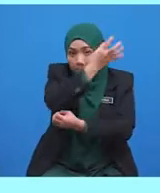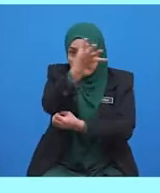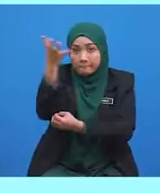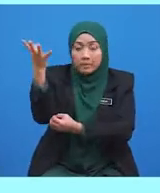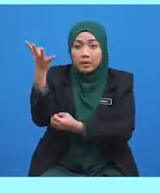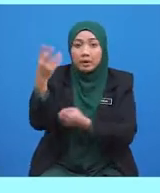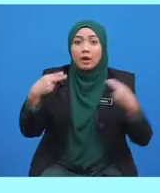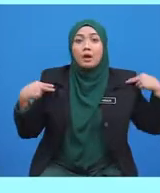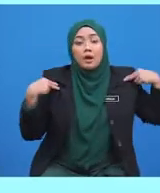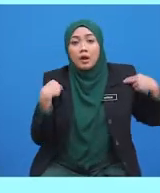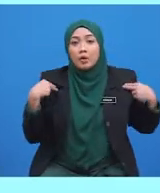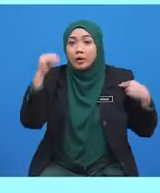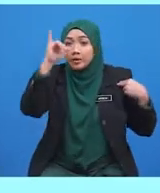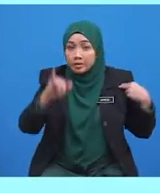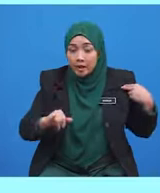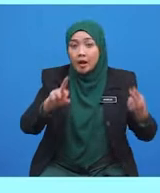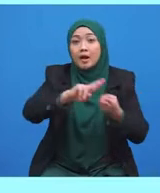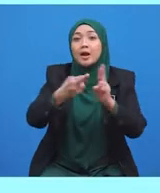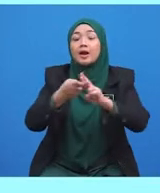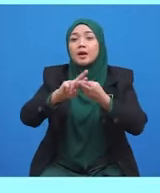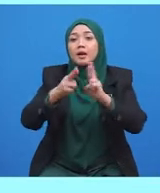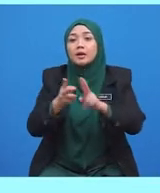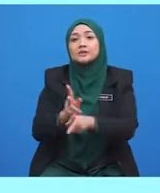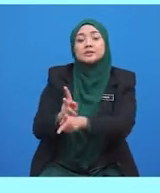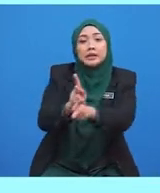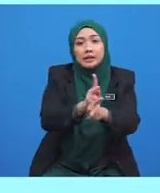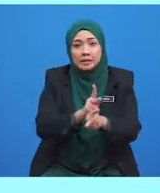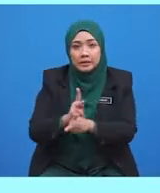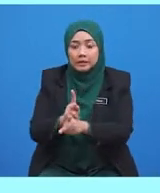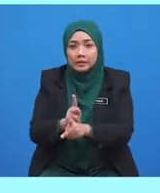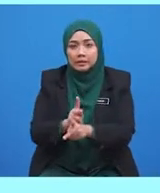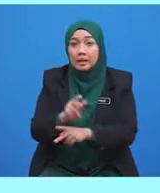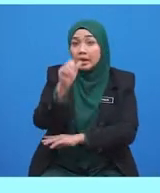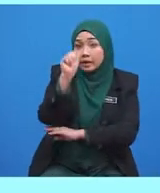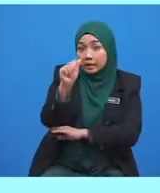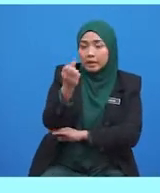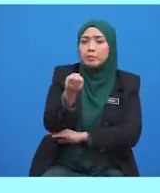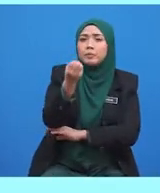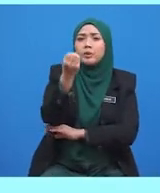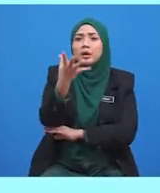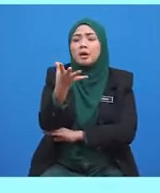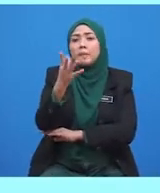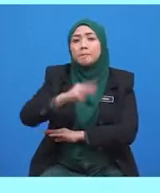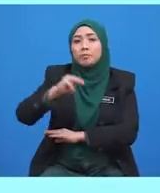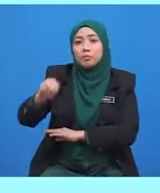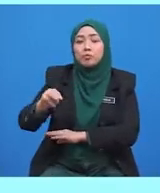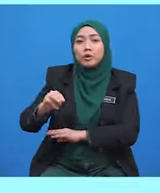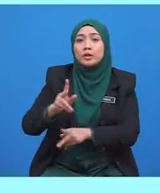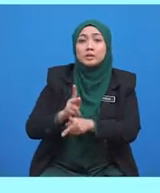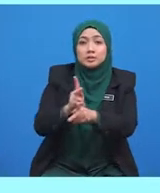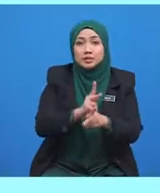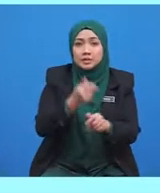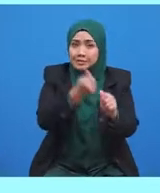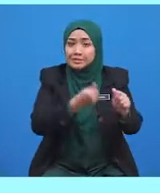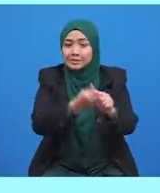peliharaan rakan-rakannya. Soalan A. Berapakah murid pelihara